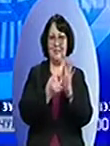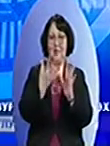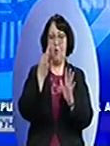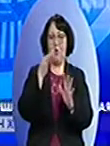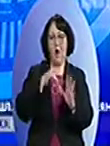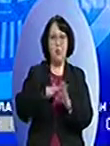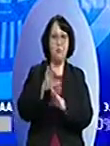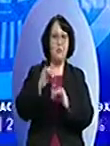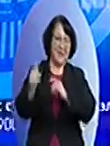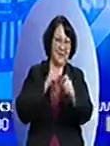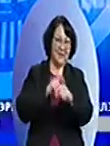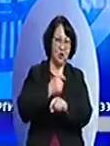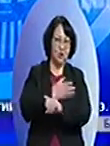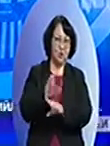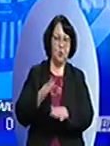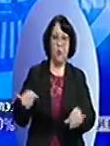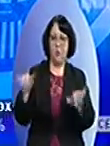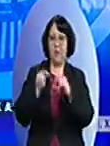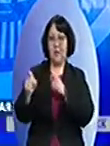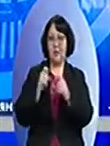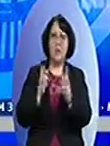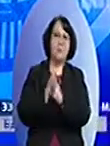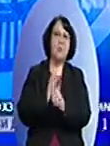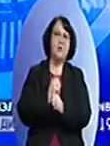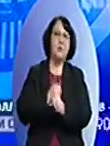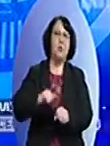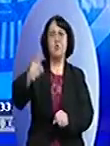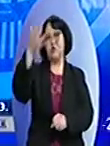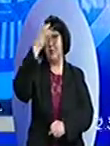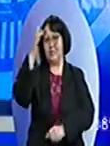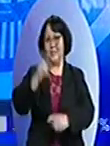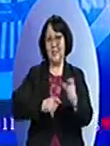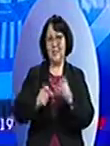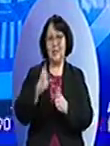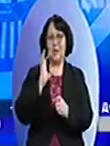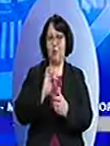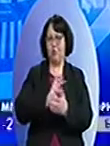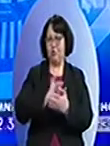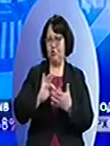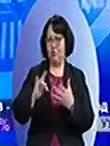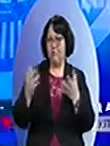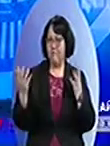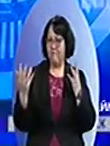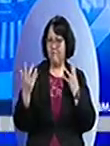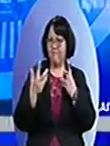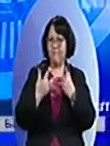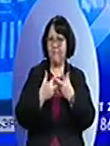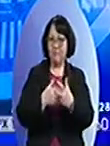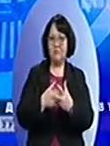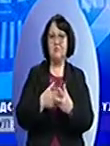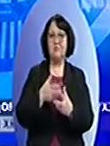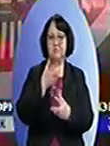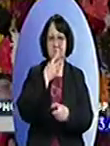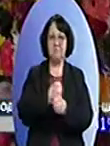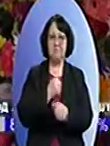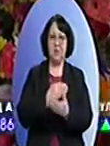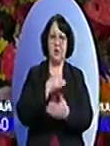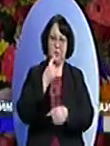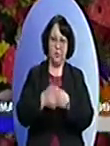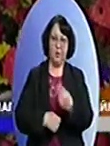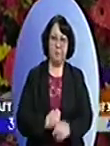хойш хоёр орны харилцаа хамтын ажиллагаа улс төрийн эдийн засаг гээд олон салбарт өргөжин хөгжиж байгааг талууд онцлсон юм.